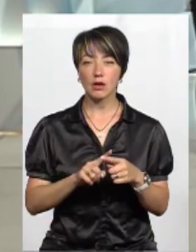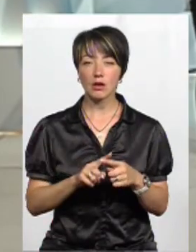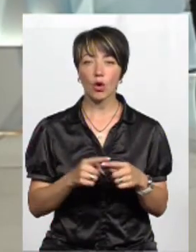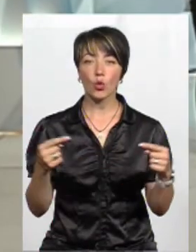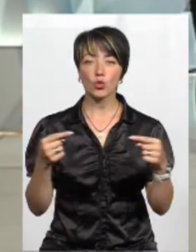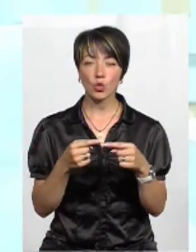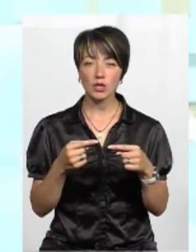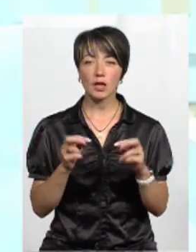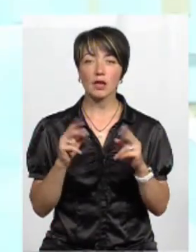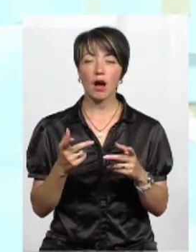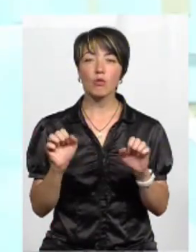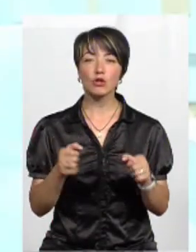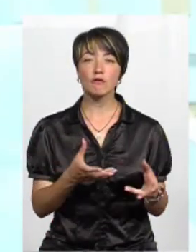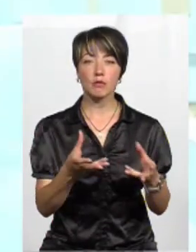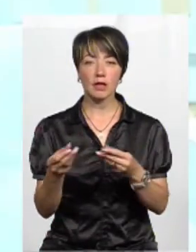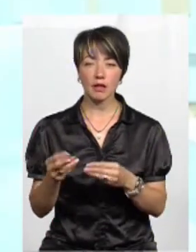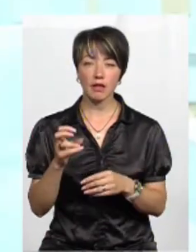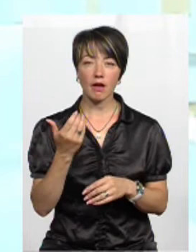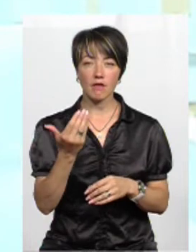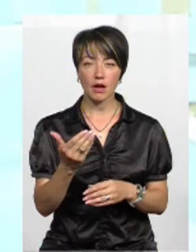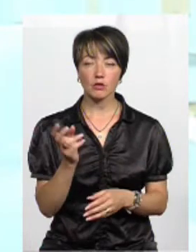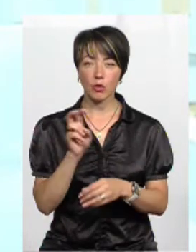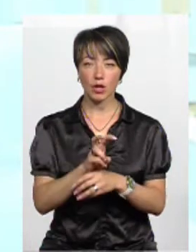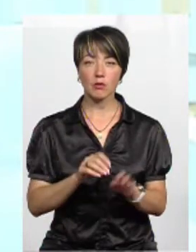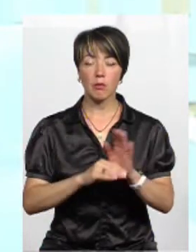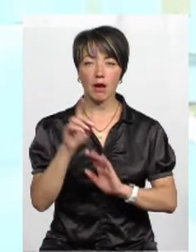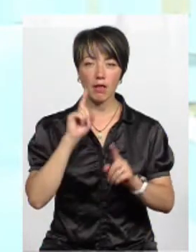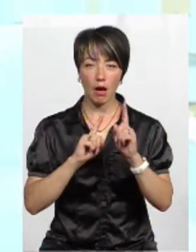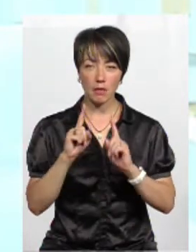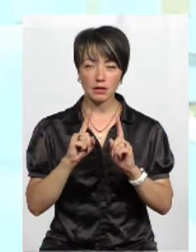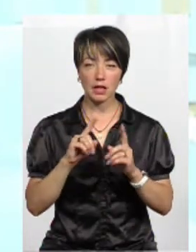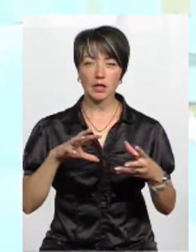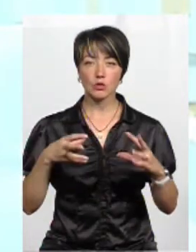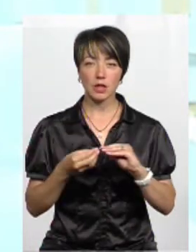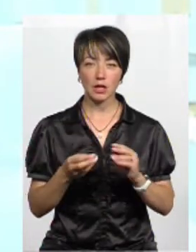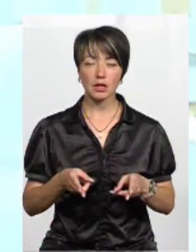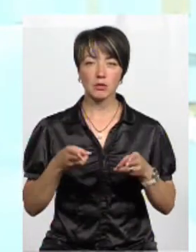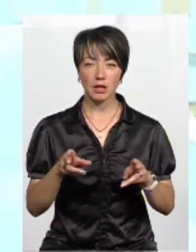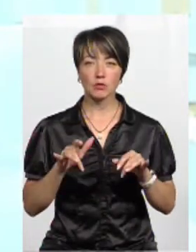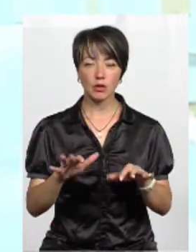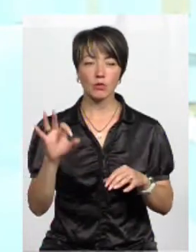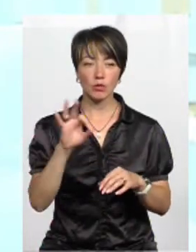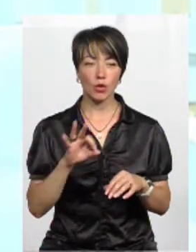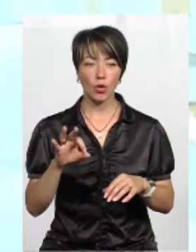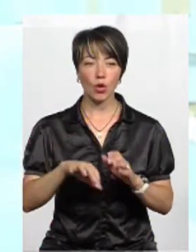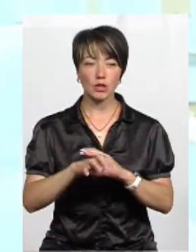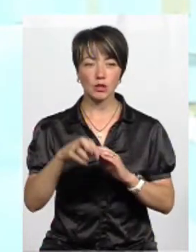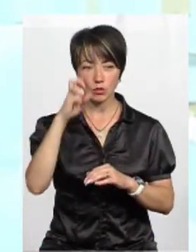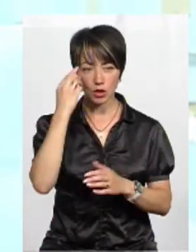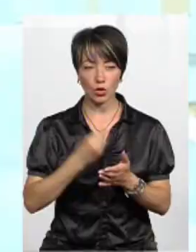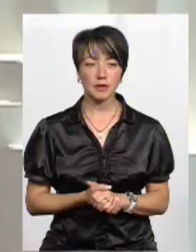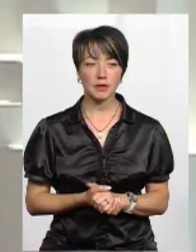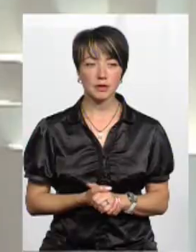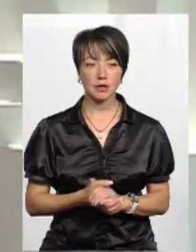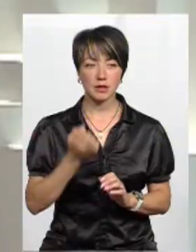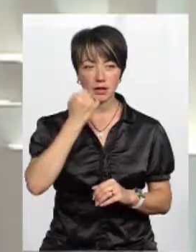буквально уточнення. От як може вплинути на ваш похід у парламент результат кримінальної справи стосовно розкрадання бюджетних